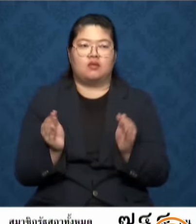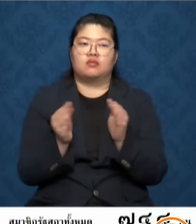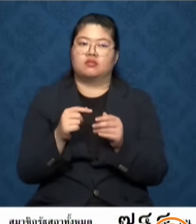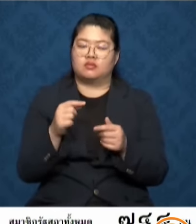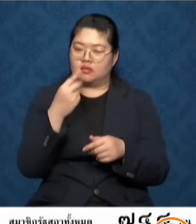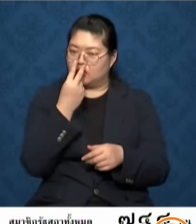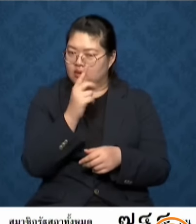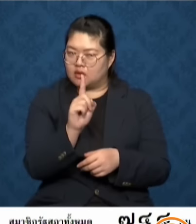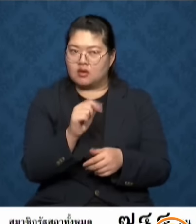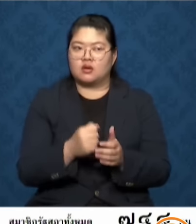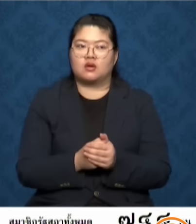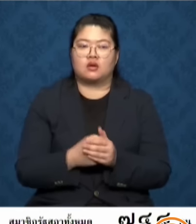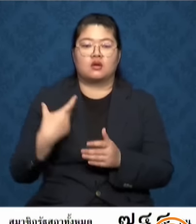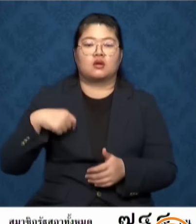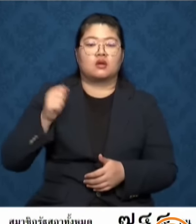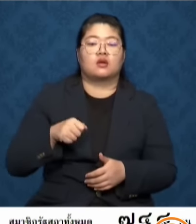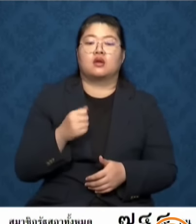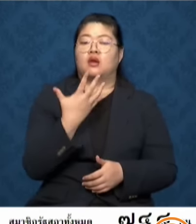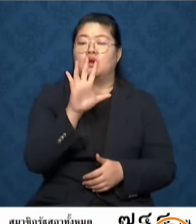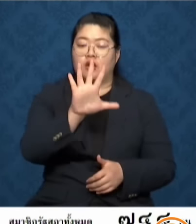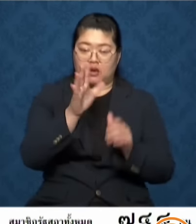ุลาการ 5 ท่านครั